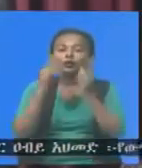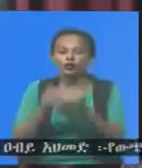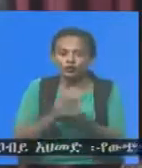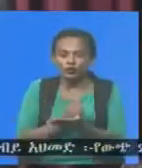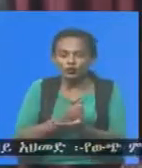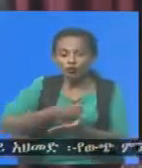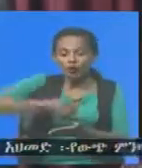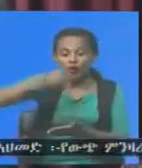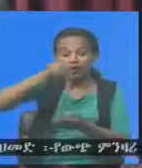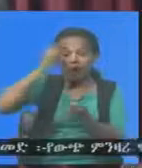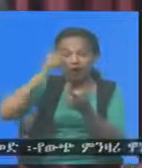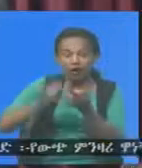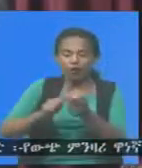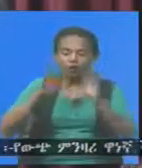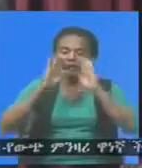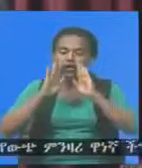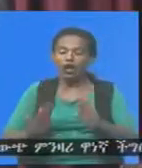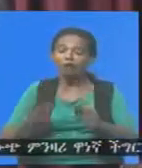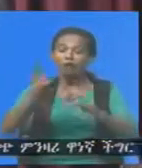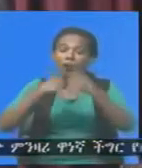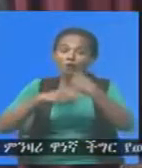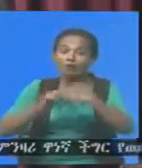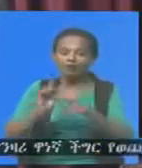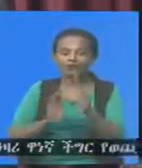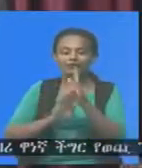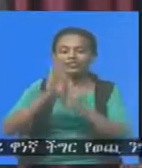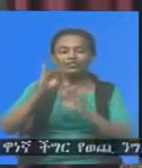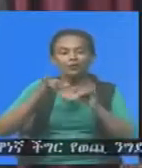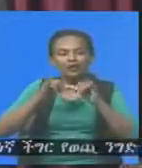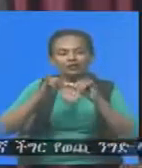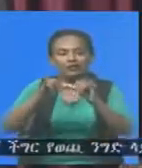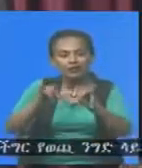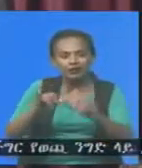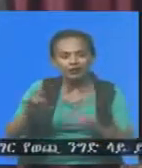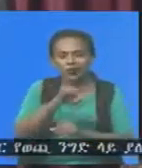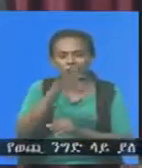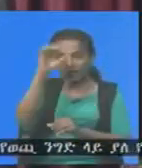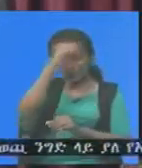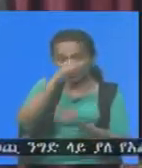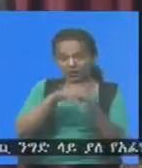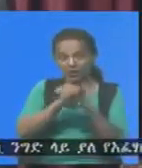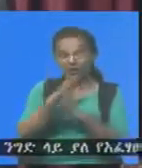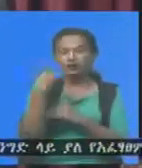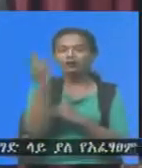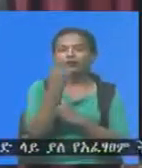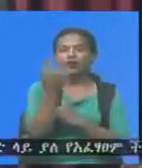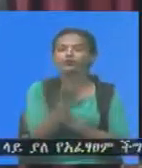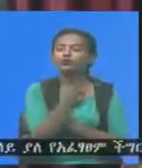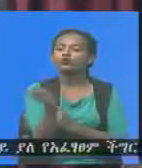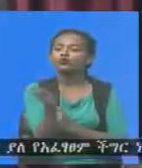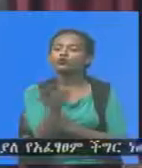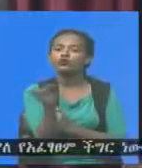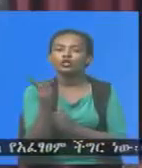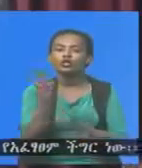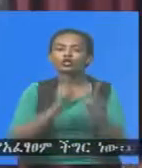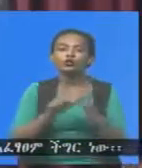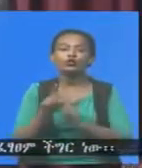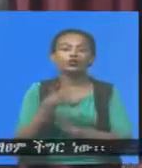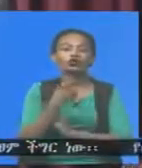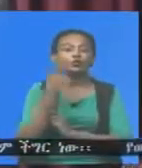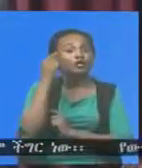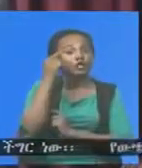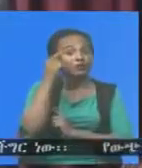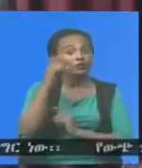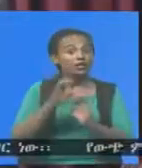ዋና ዓላማው ሰላም በማምጣት እድገት ማስቀጠል መሆኑ ከግምት ቢገባ ተጠቃሚ ደግሞ ሁለቱም ህዝቦች እንደሆኑ ታሳቢ